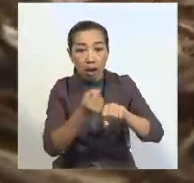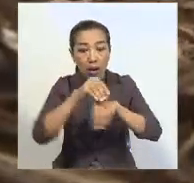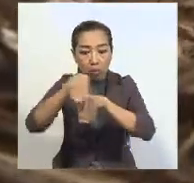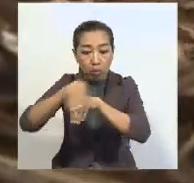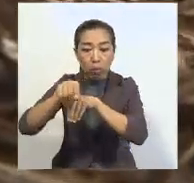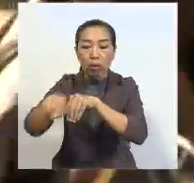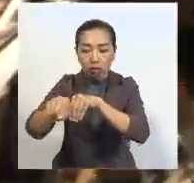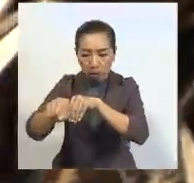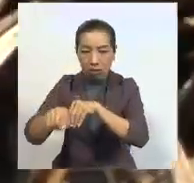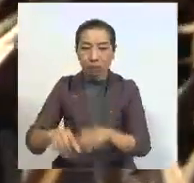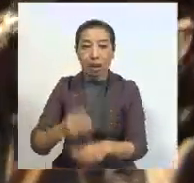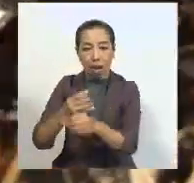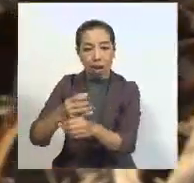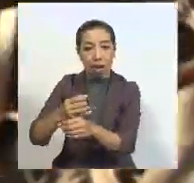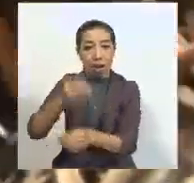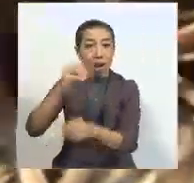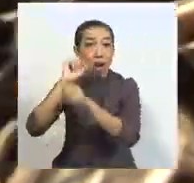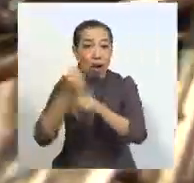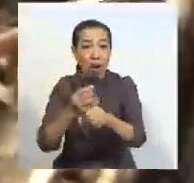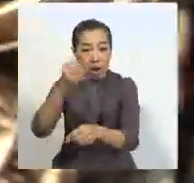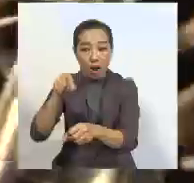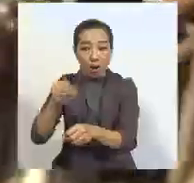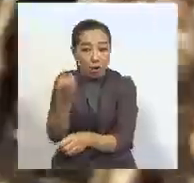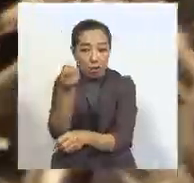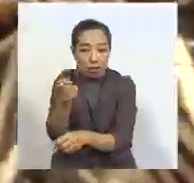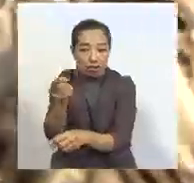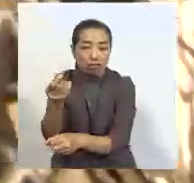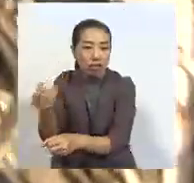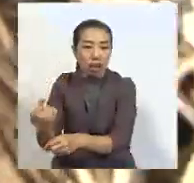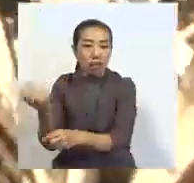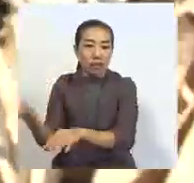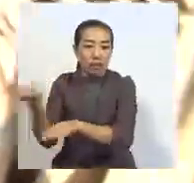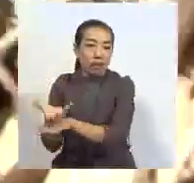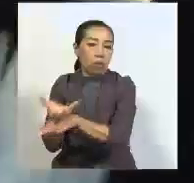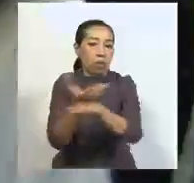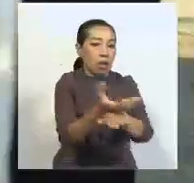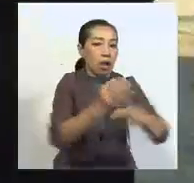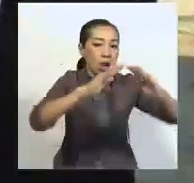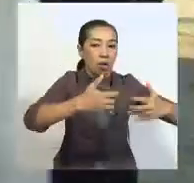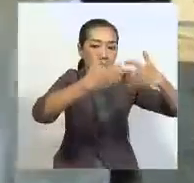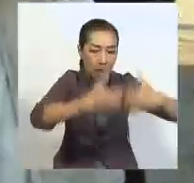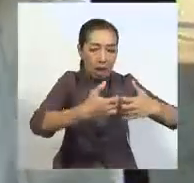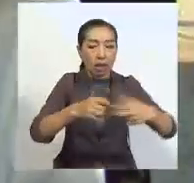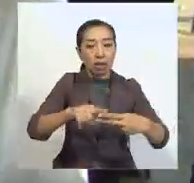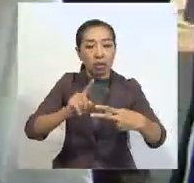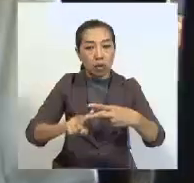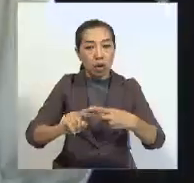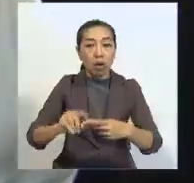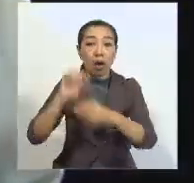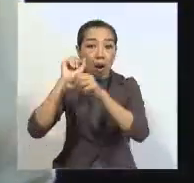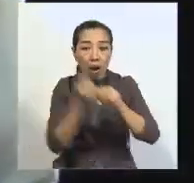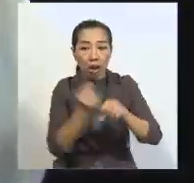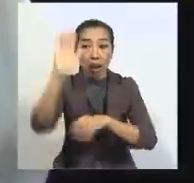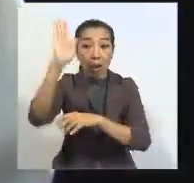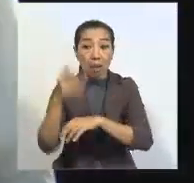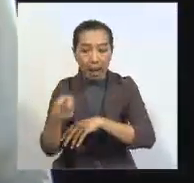ขึ้นทั้งการขายอ้อยสดให้กับโรงงานรับซื้อใบอ้อยมาเป็นเชื้อเพลิงผลิตไฟฟ้าชีวมวลจากมาตรการดังกล่าวก็ทำ